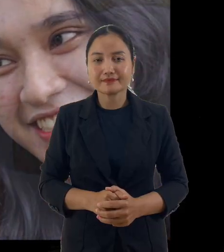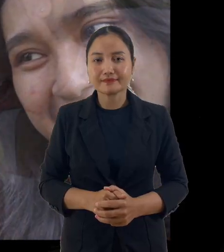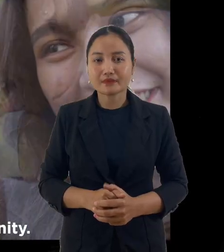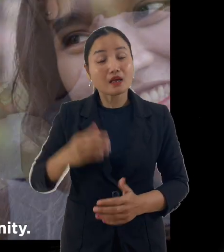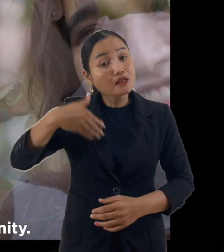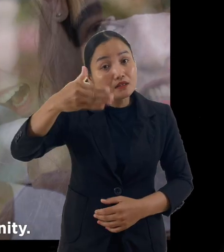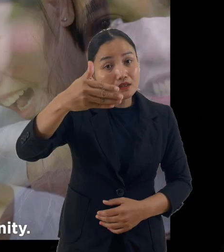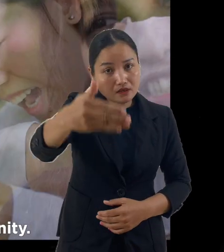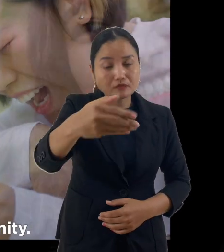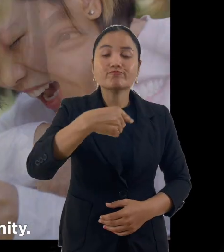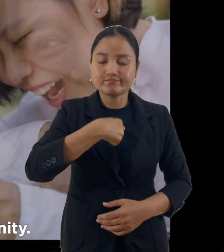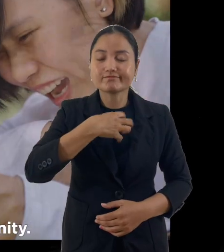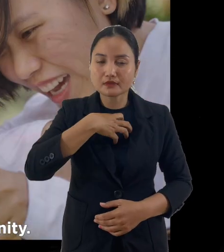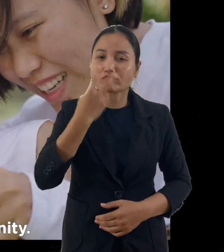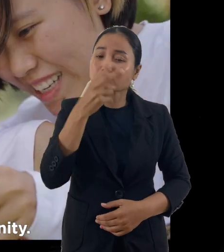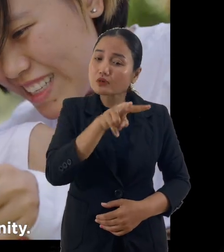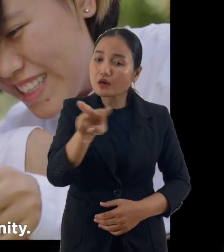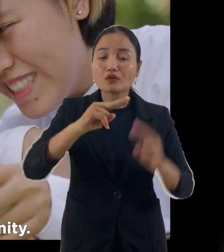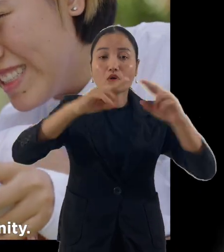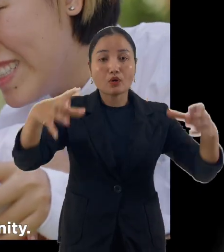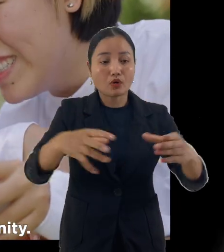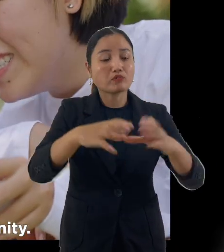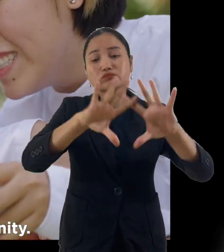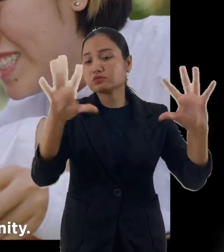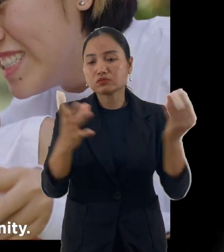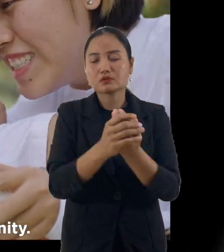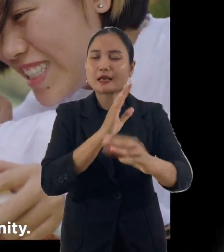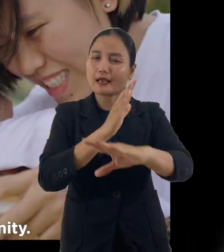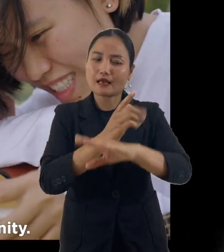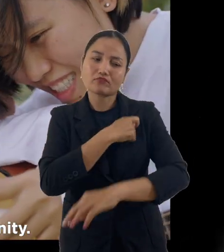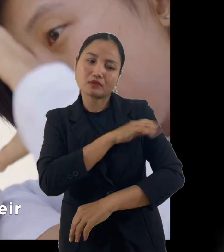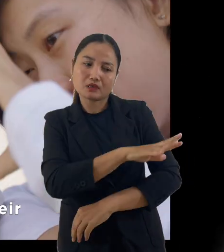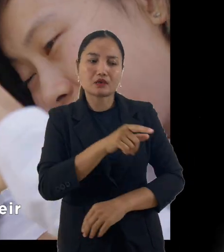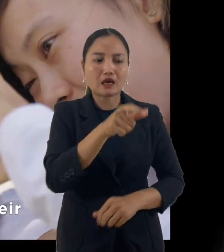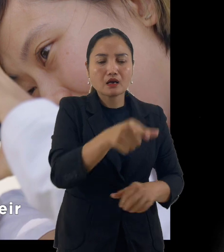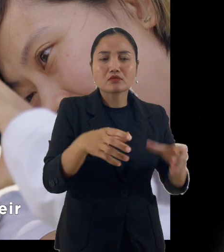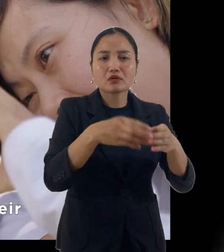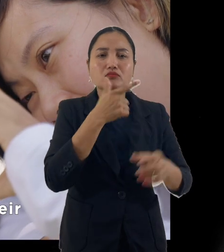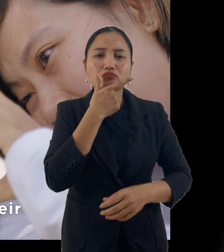ថ្ងៃអនាគតខ្ញុំចង់ឃើញសង្គមរបស់យើងឈប់មានការរើសអើងចំពោះអ្នកស្រឡាញ់ភេទដូចគ្នាហើយ